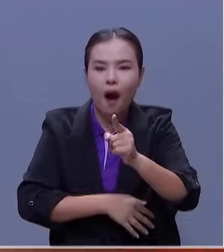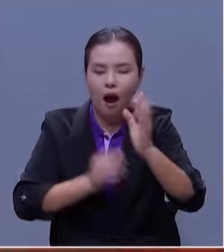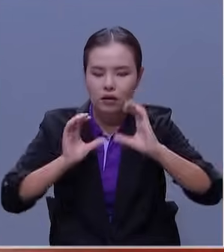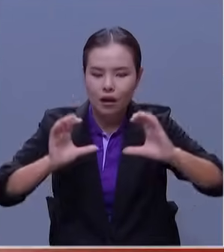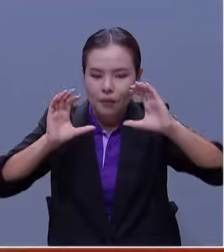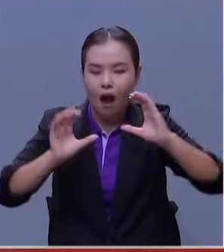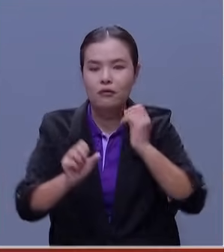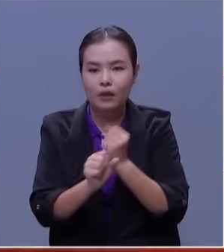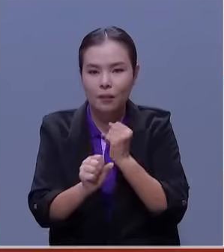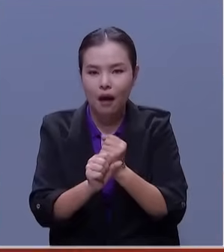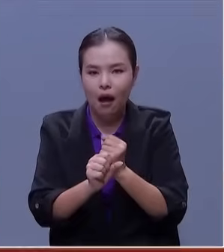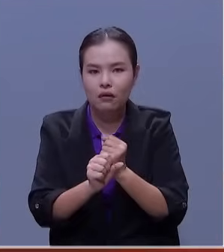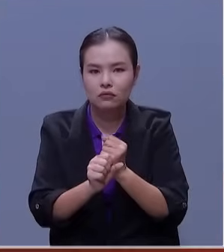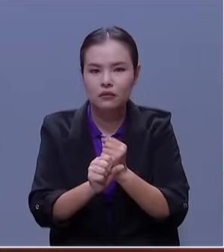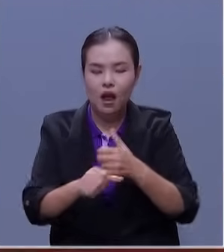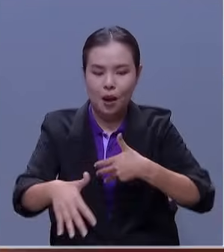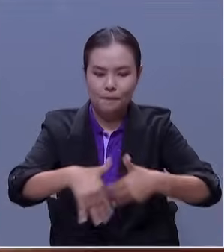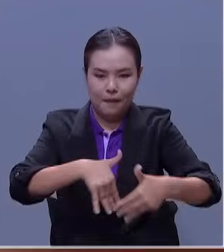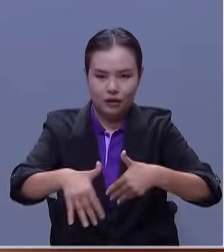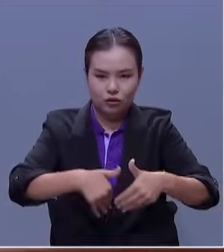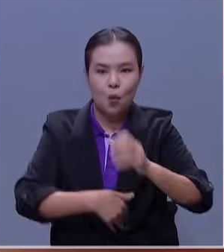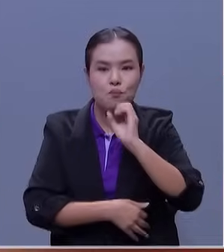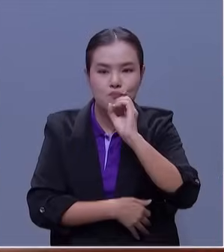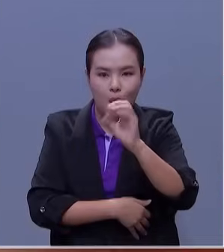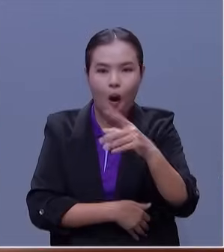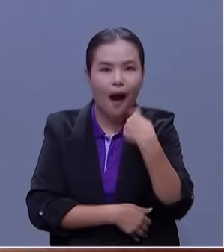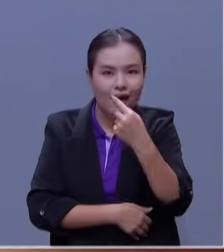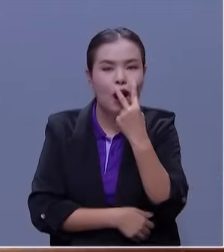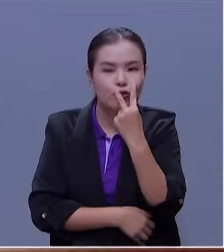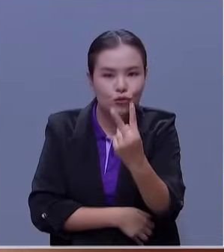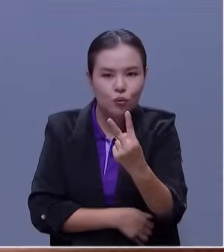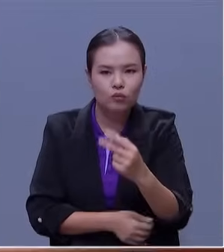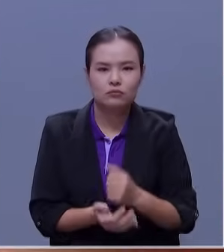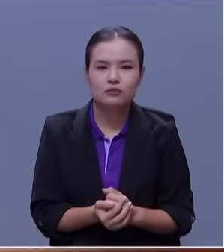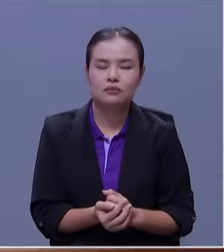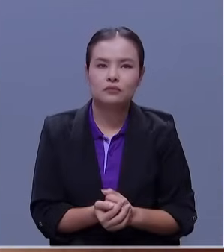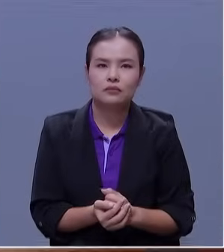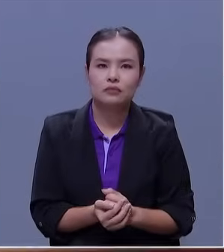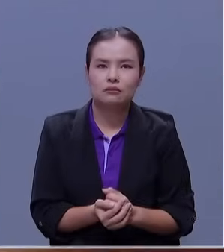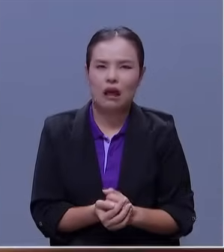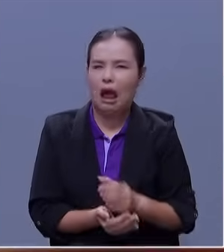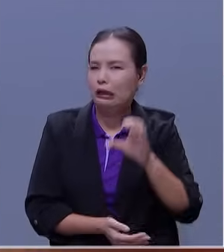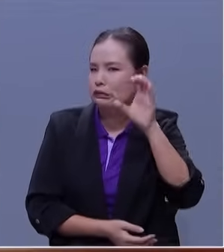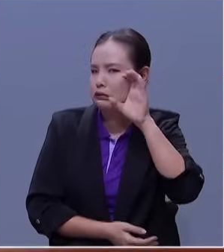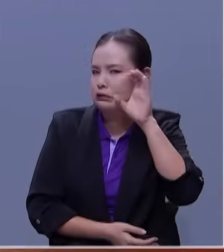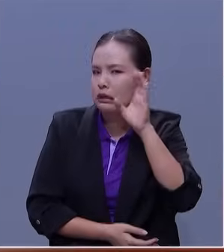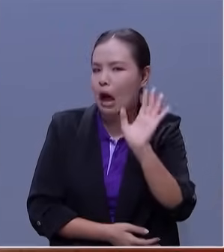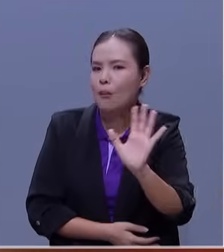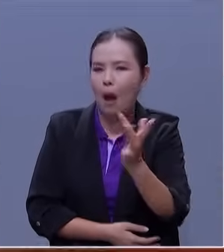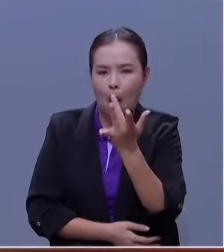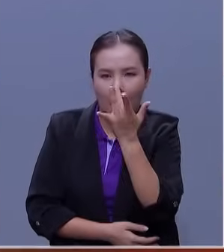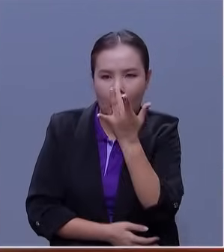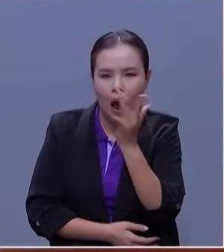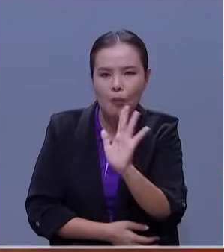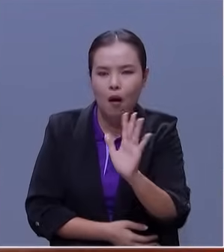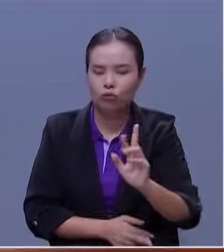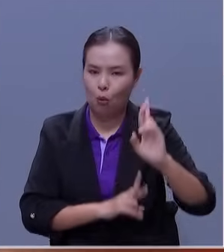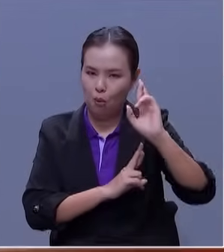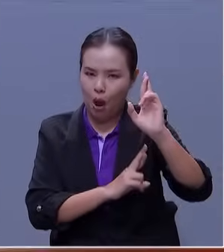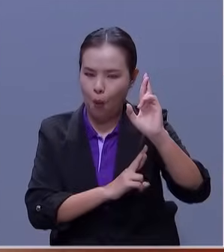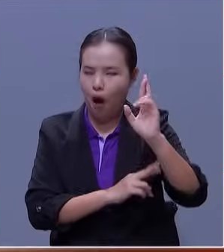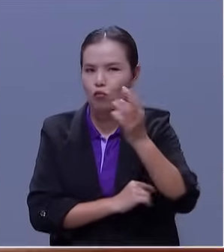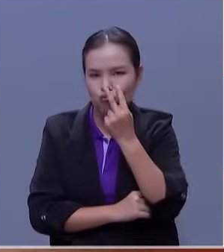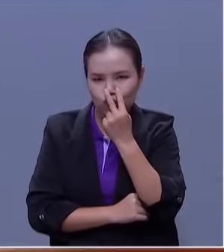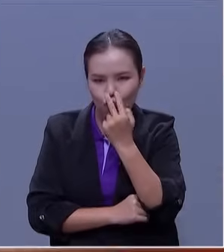ลังก็บอกประชาชนอันนี้บอกคนที่ติดตามกันนะว่าอย่าเพิ่งให้น้ำหนักจนเกินไปต้องฟังด้วยความระมัดระวังค่ะ